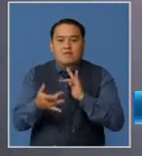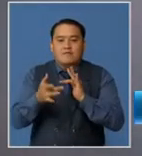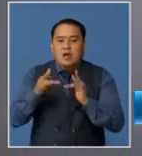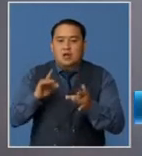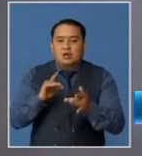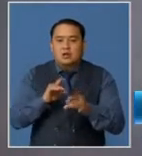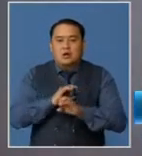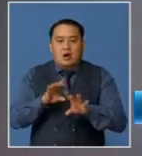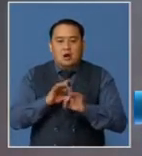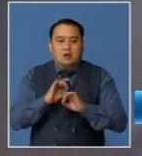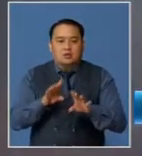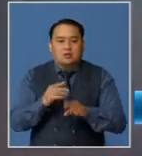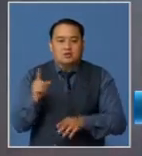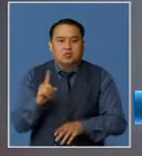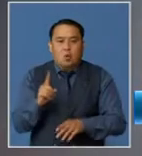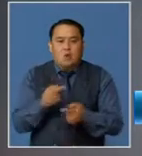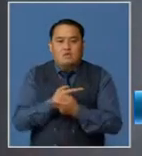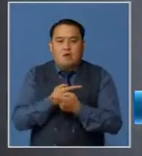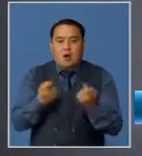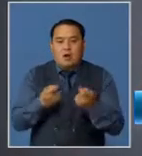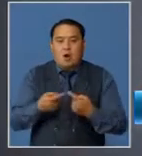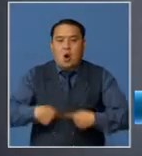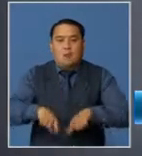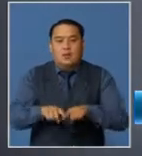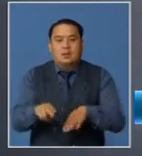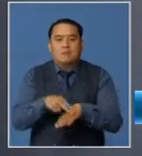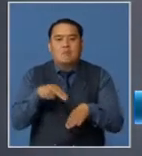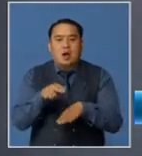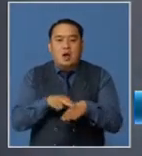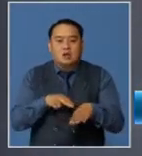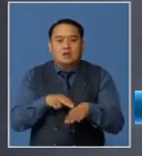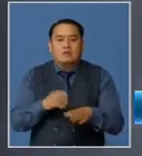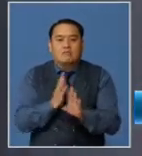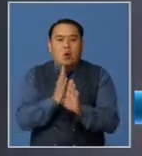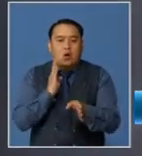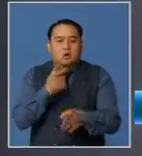сетях поделились очевидцы. По информации областного департамента полиции, в